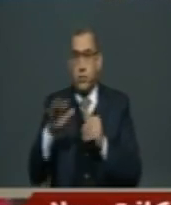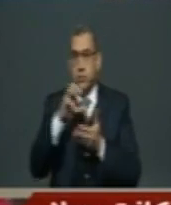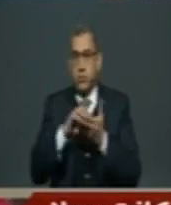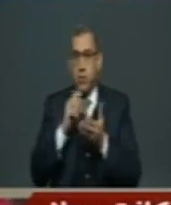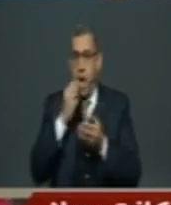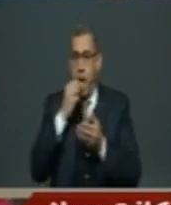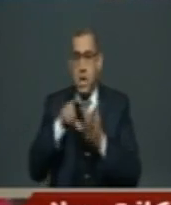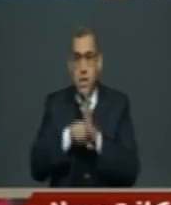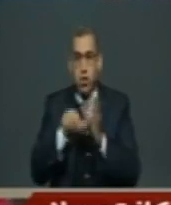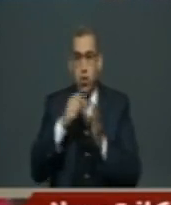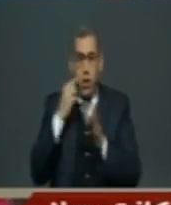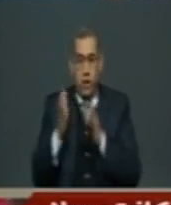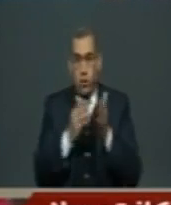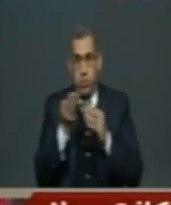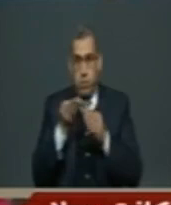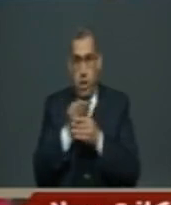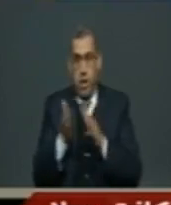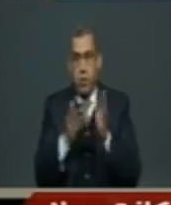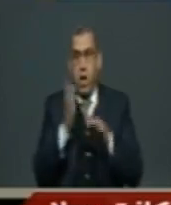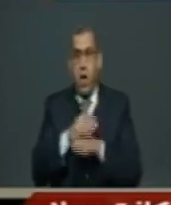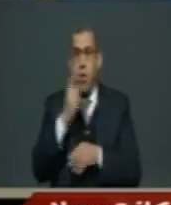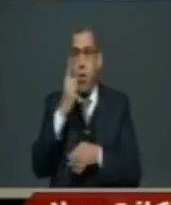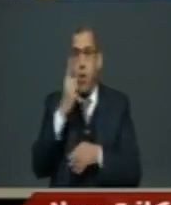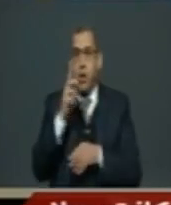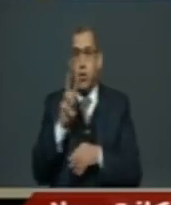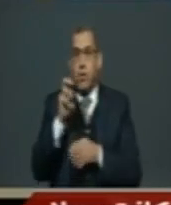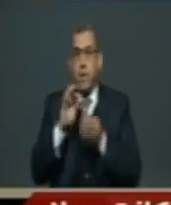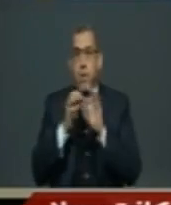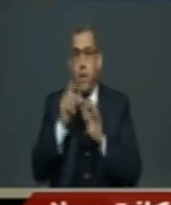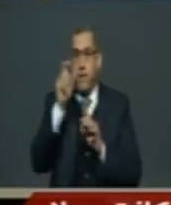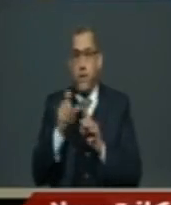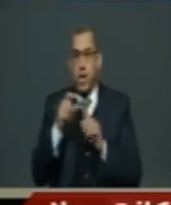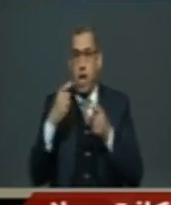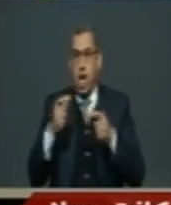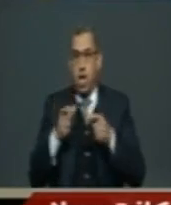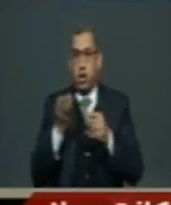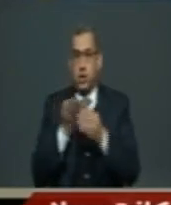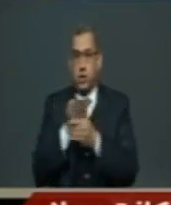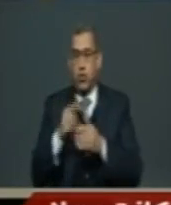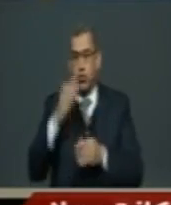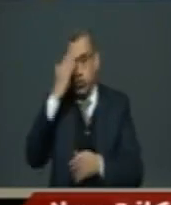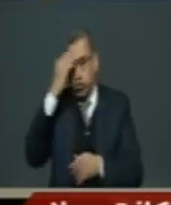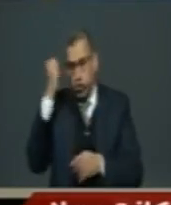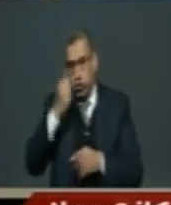التموين، وبنخدم اكتر من 71 مليون في العيش. فلكم كل الشكر